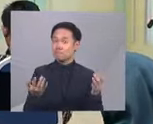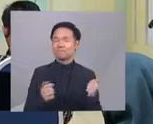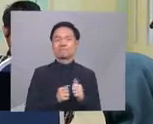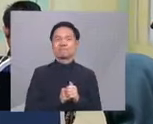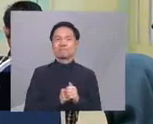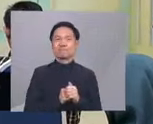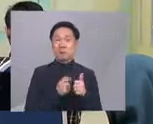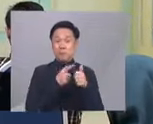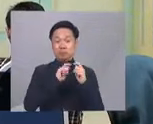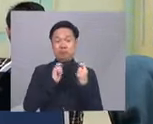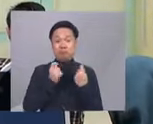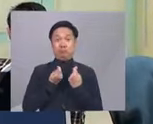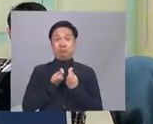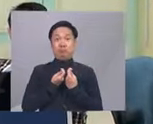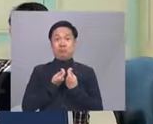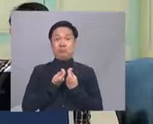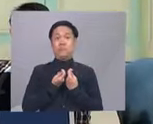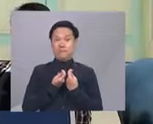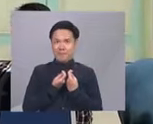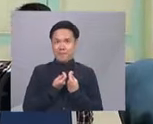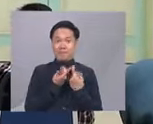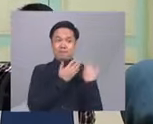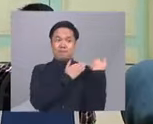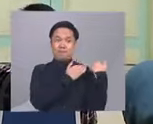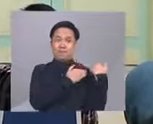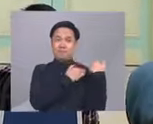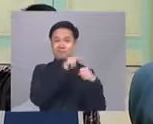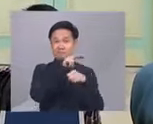tindakan Task Force Operasi Pematuhan.